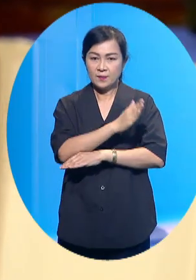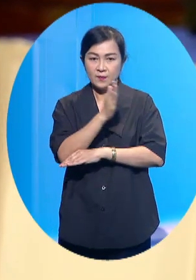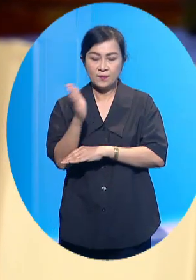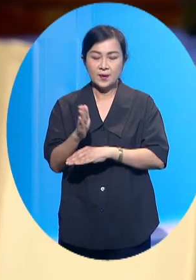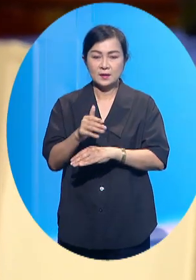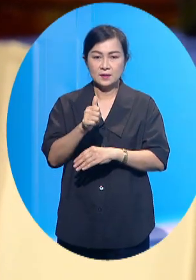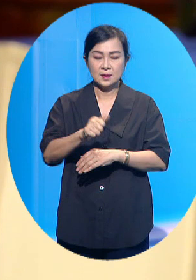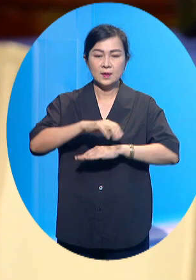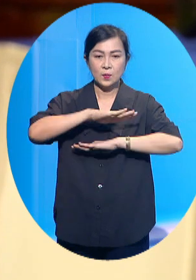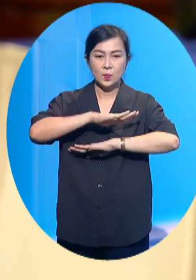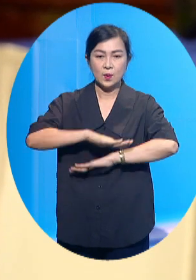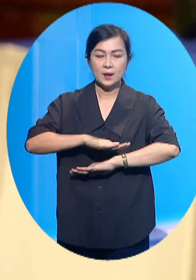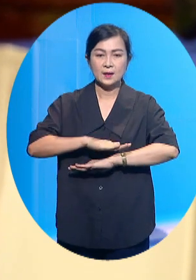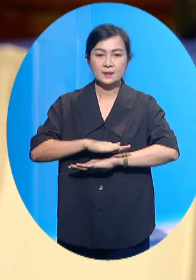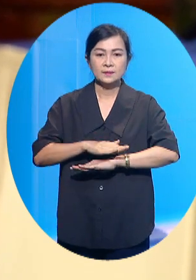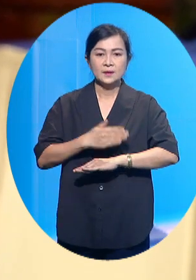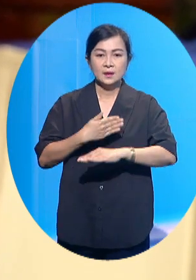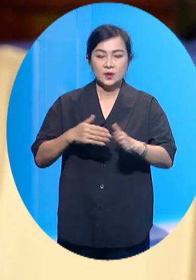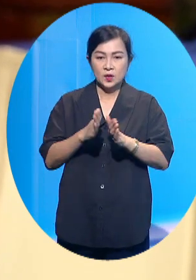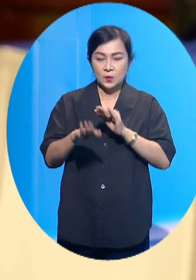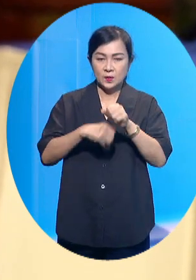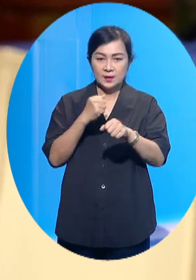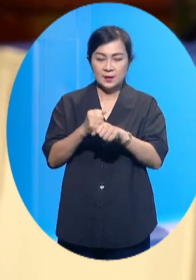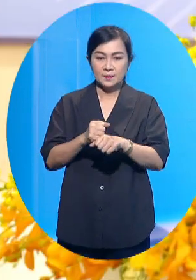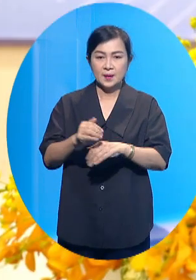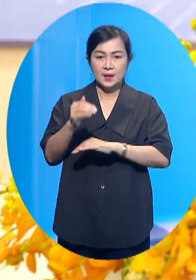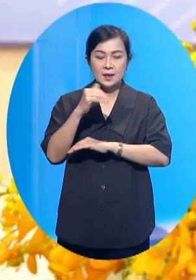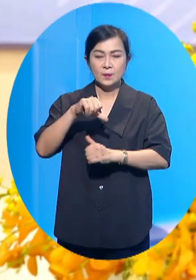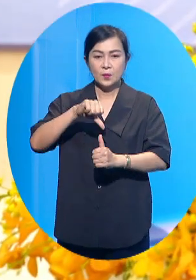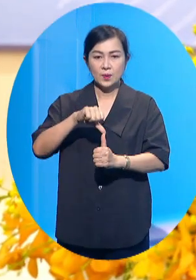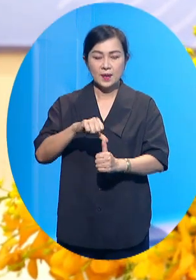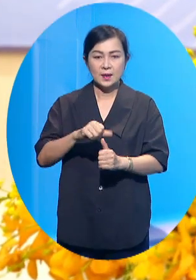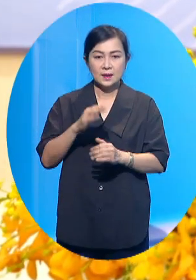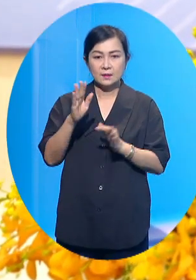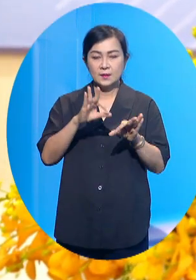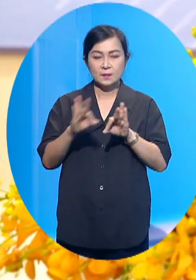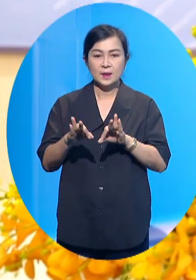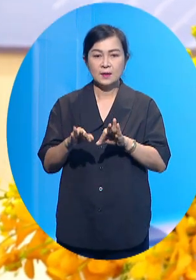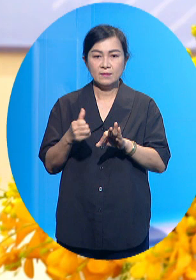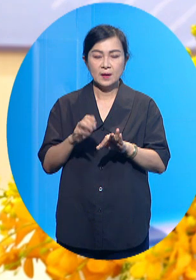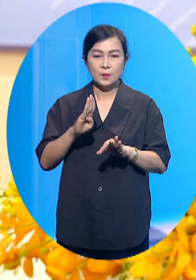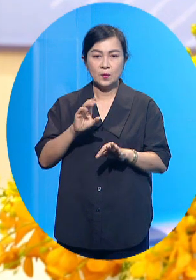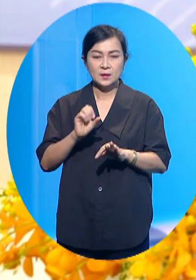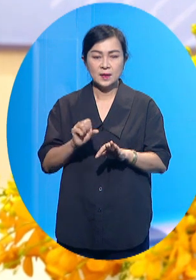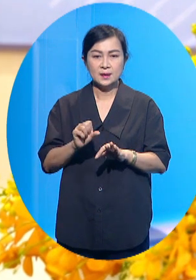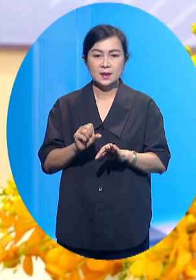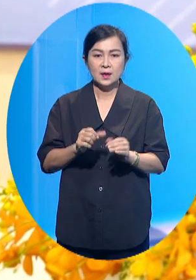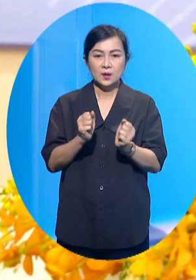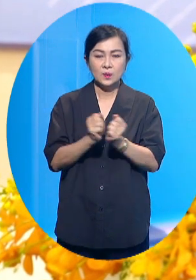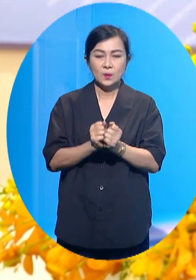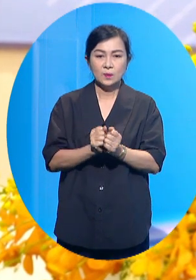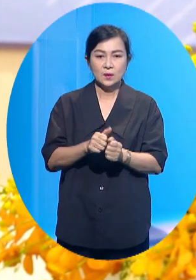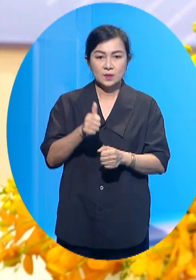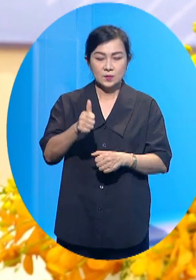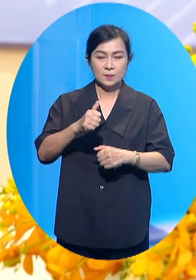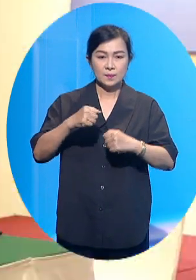càng toàn diện và hiệu quả. Qua nhiều năm kể từ khi thiết lập quan hệ ngoại giao, Thành phố Hồ Chí Minh và Thành phố Busan đã cùng nhau khai thác